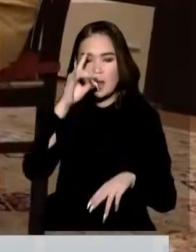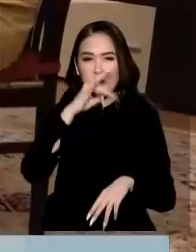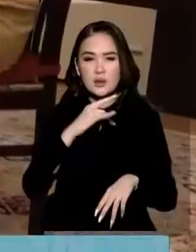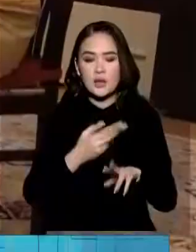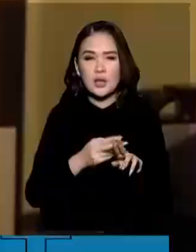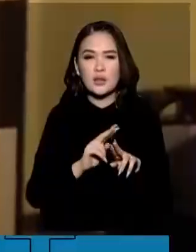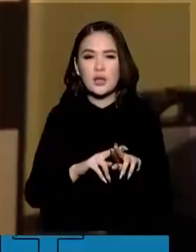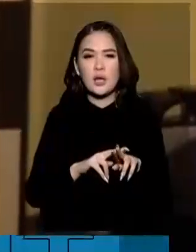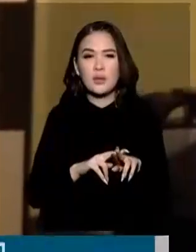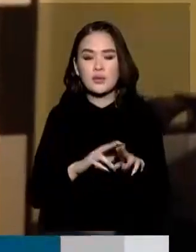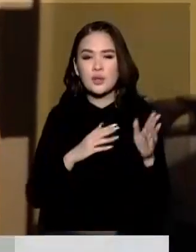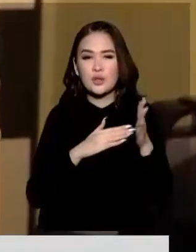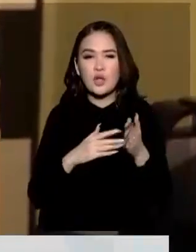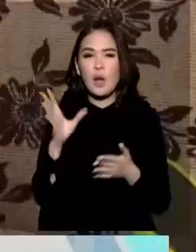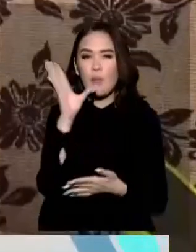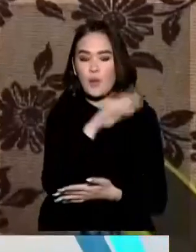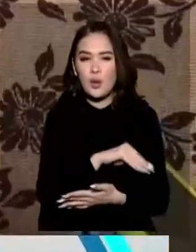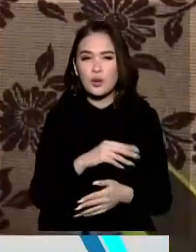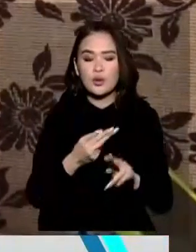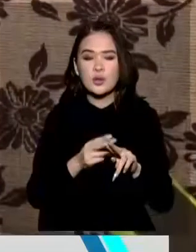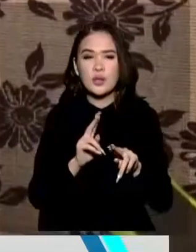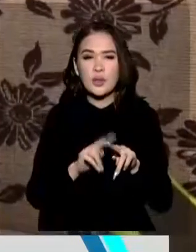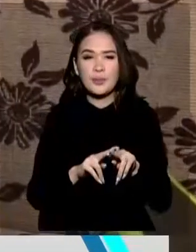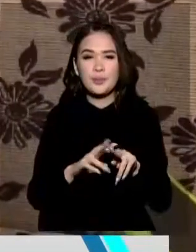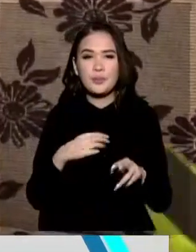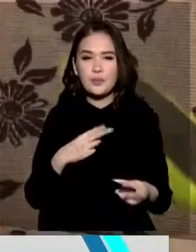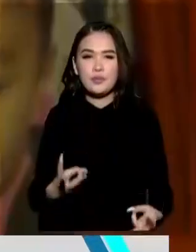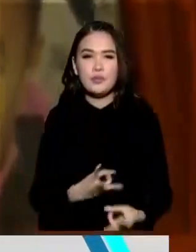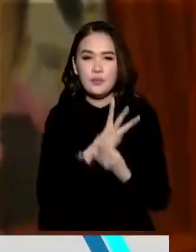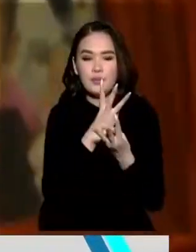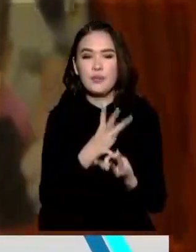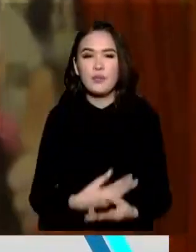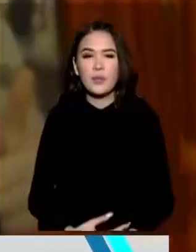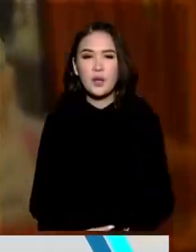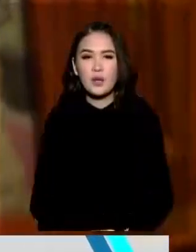сондай жетістіктерге жетіп, соған не мәз болып отырмын.